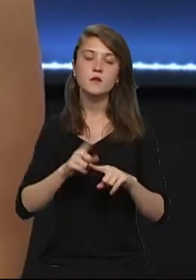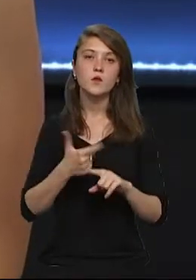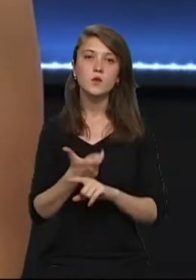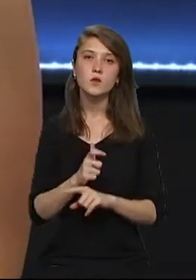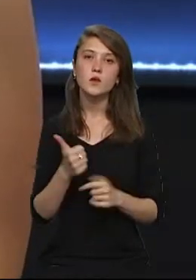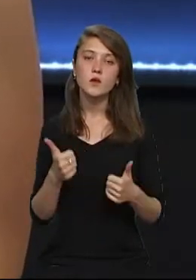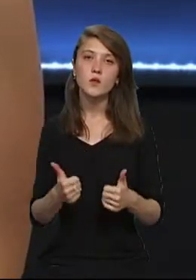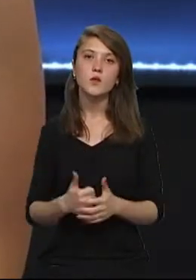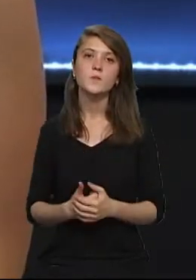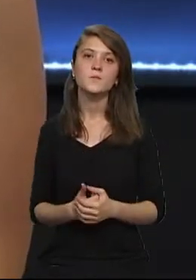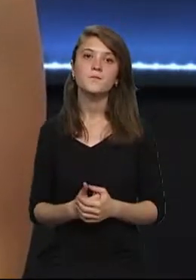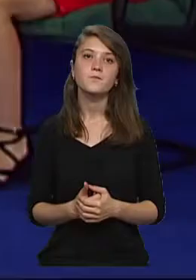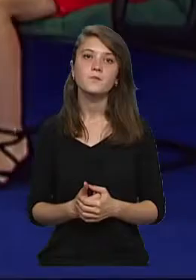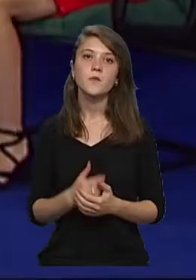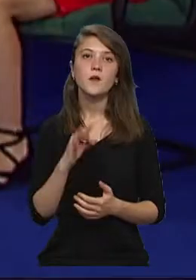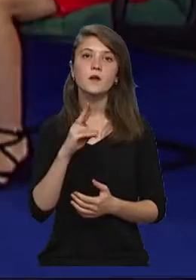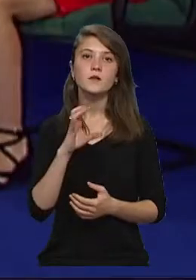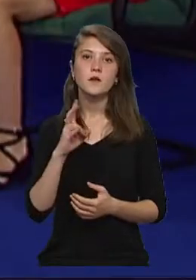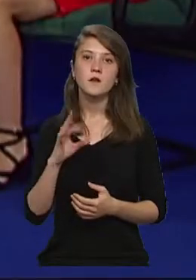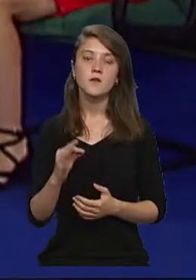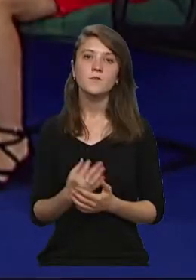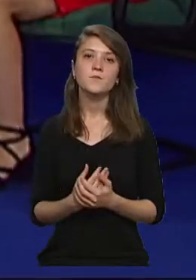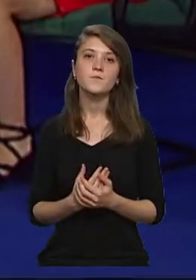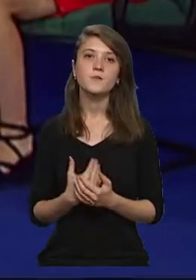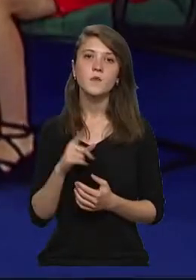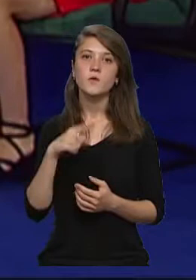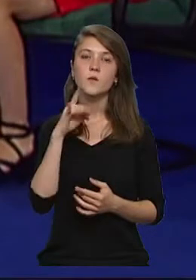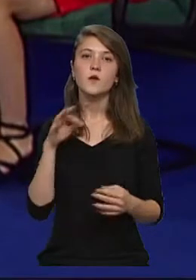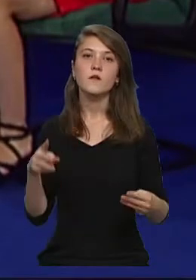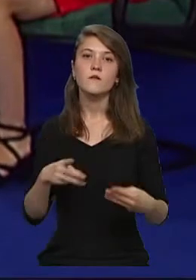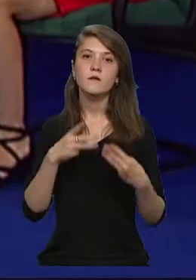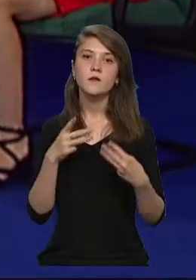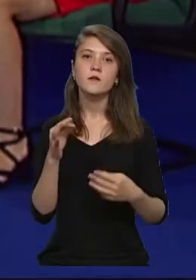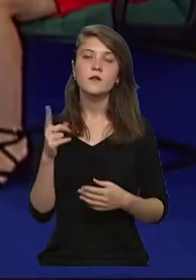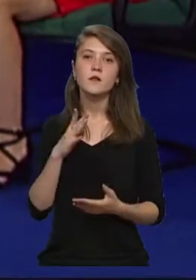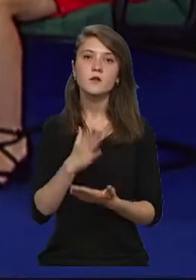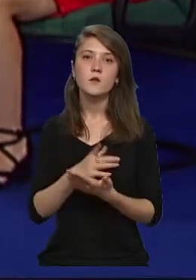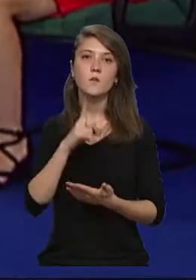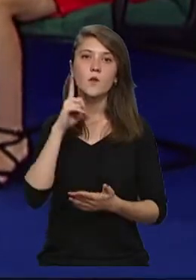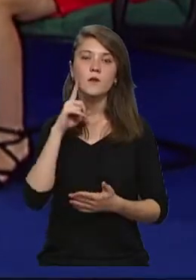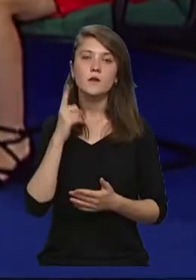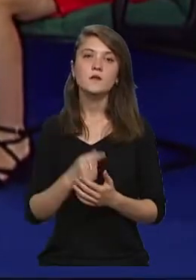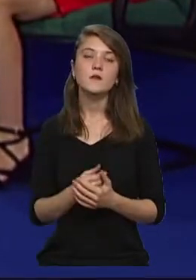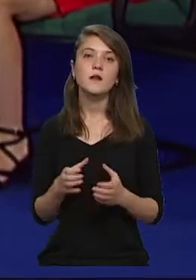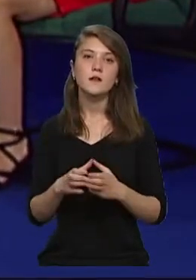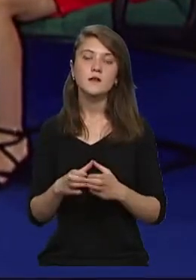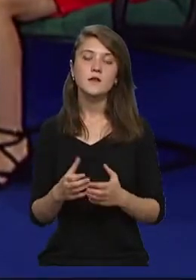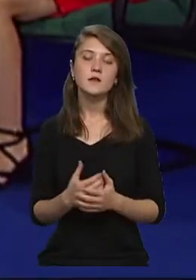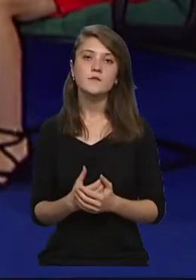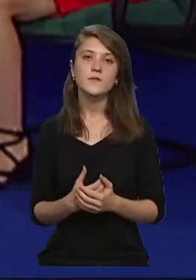круто. Пані Оксана, ми з вами говорили також на одному з ефірів про те, що є молодіжний кластер, да,